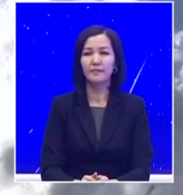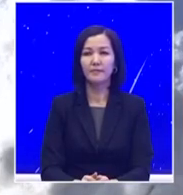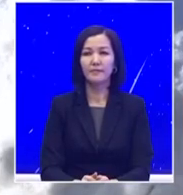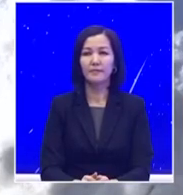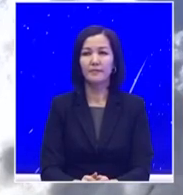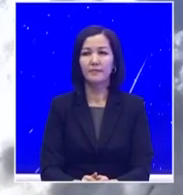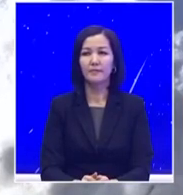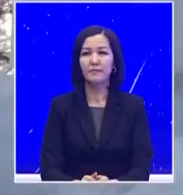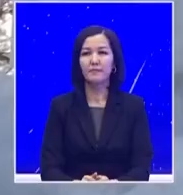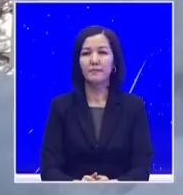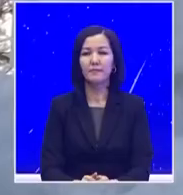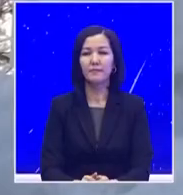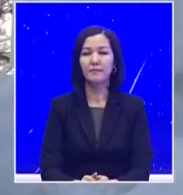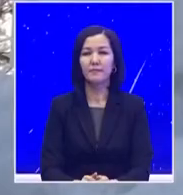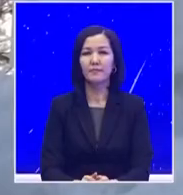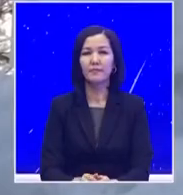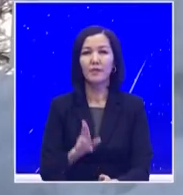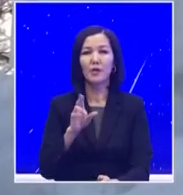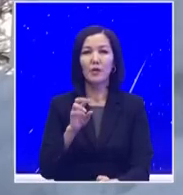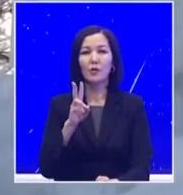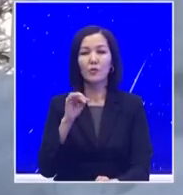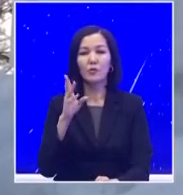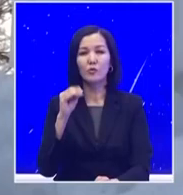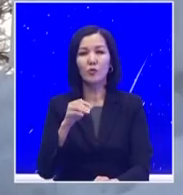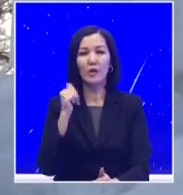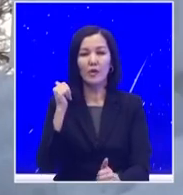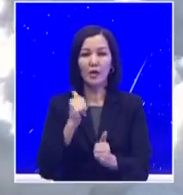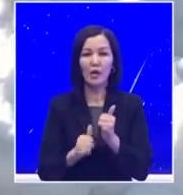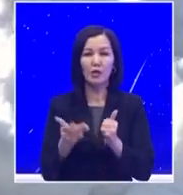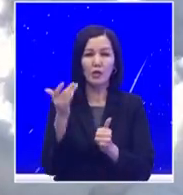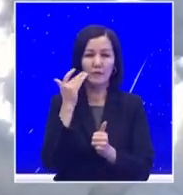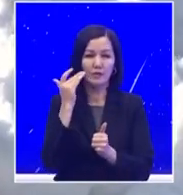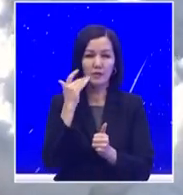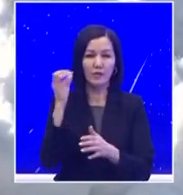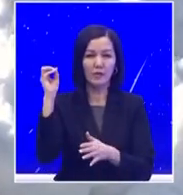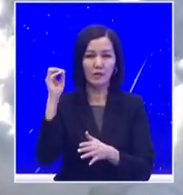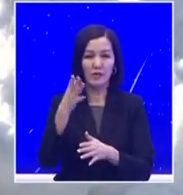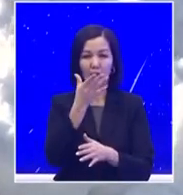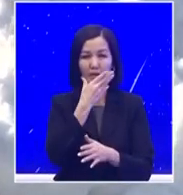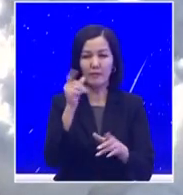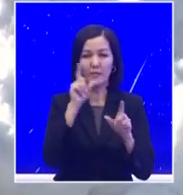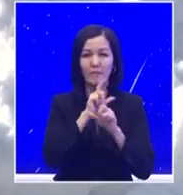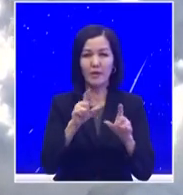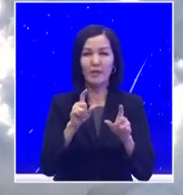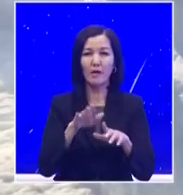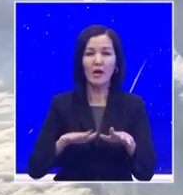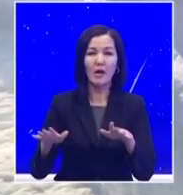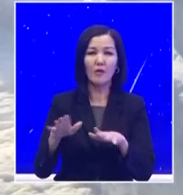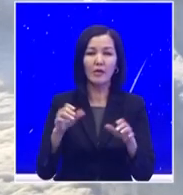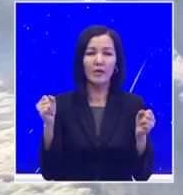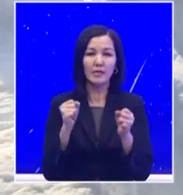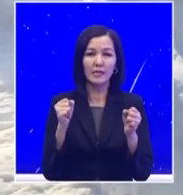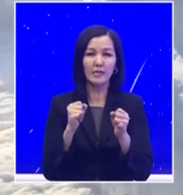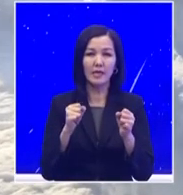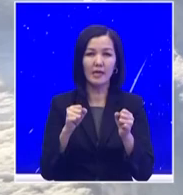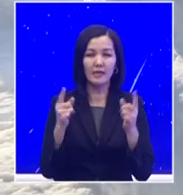көңілді баламыз. Күншуақ жылдың қай мезгілінде де шуаққа бөленіп, көз тартып тұрады. Мәселен, балабақша ауласы қыста ертегі